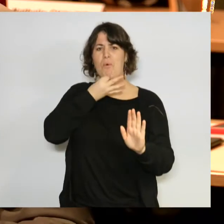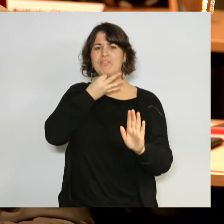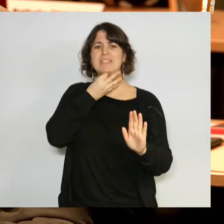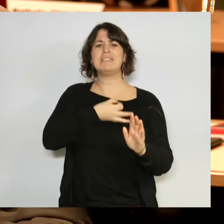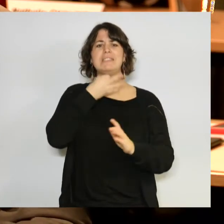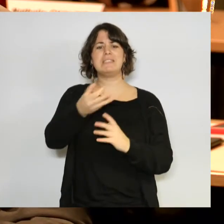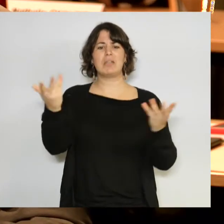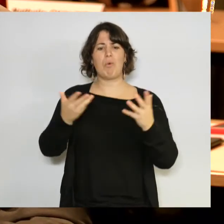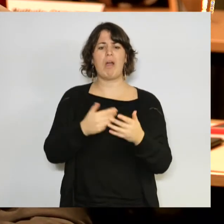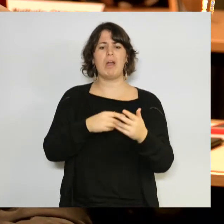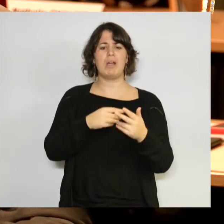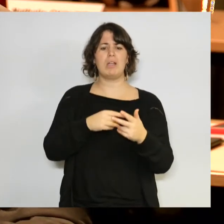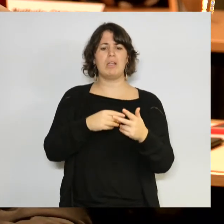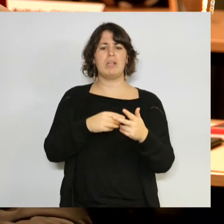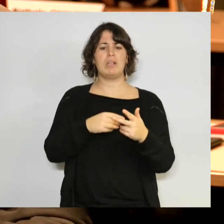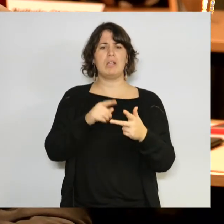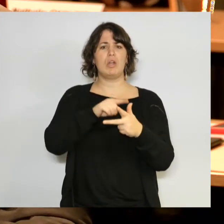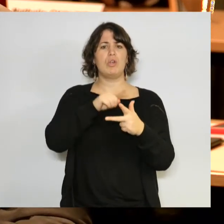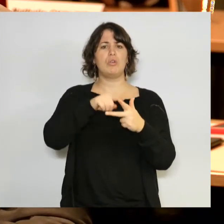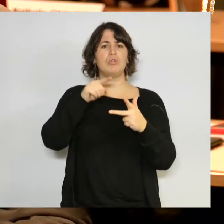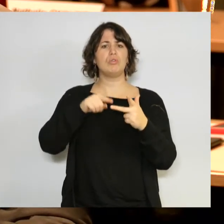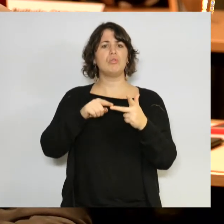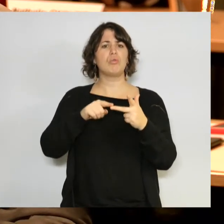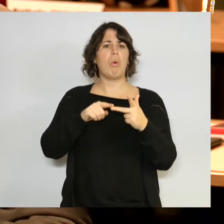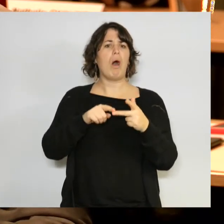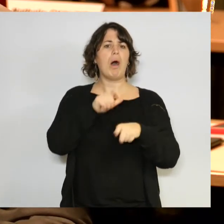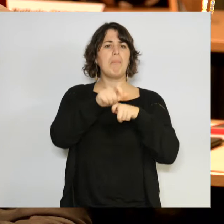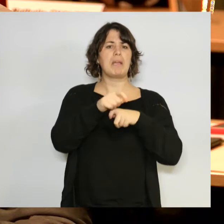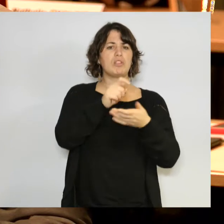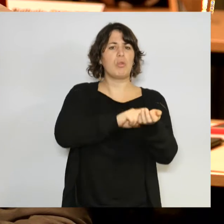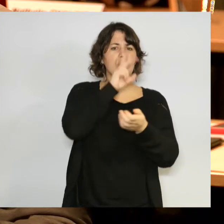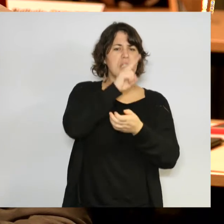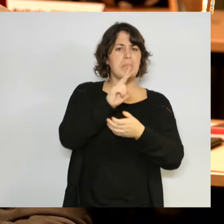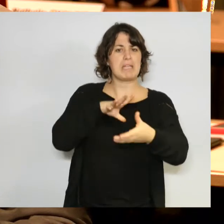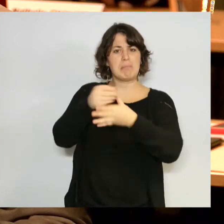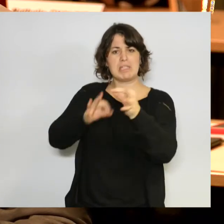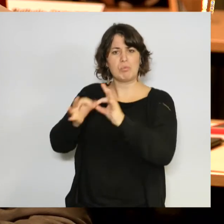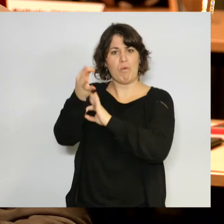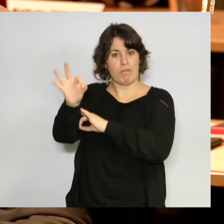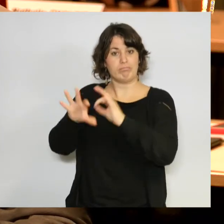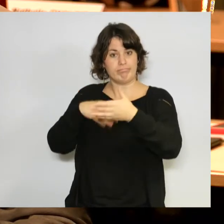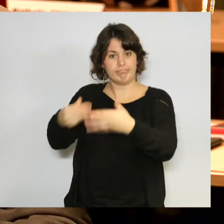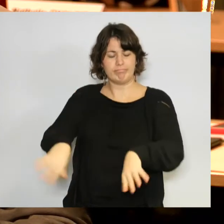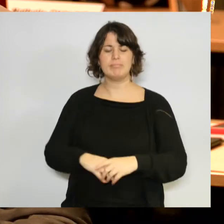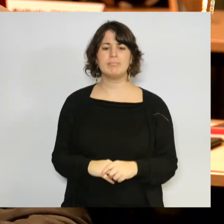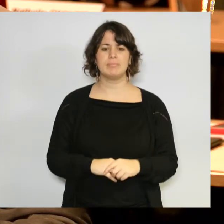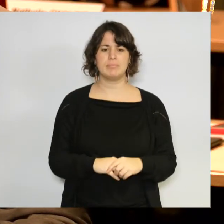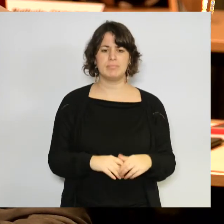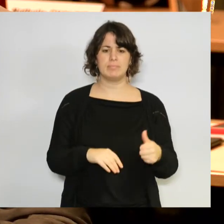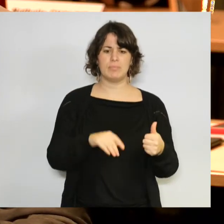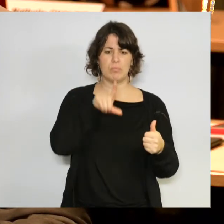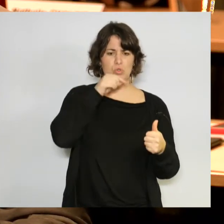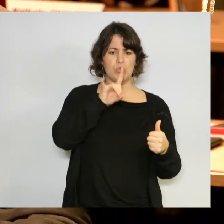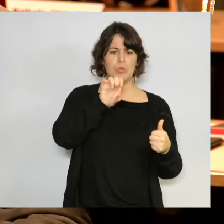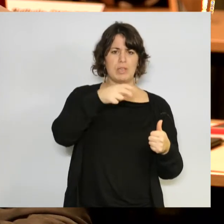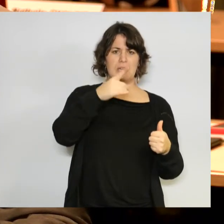citer trois cyclistes brestois qui ont participé au Tour de France à l'époque où ils étaient appelés les forçats de la route. Francis Hendrix, né